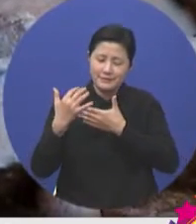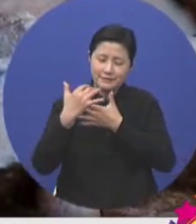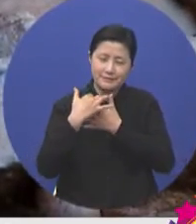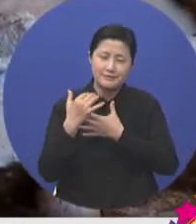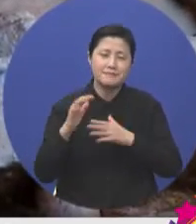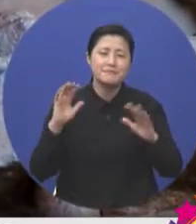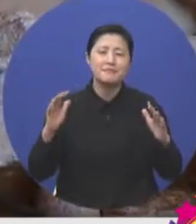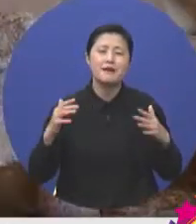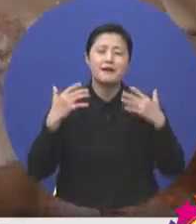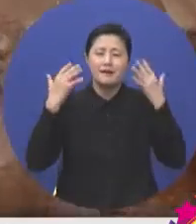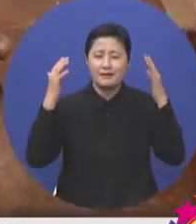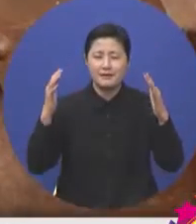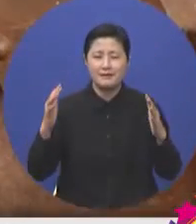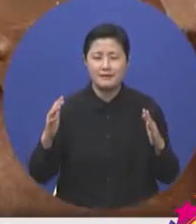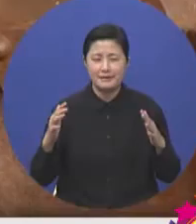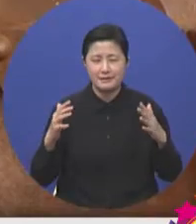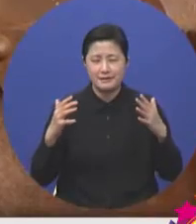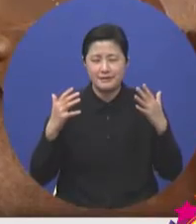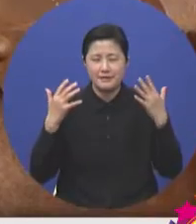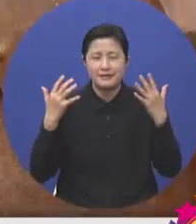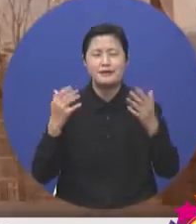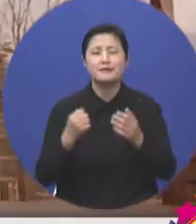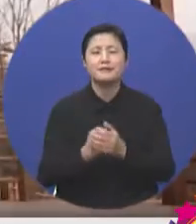스미는 바람